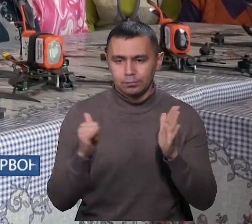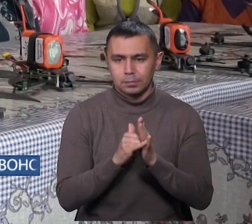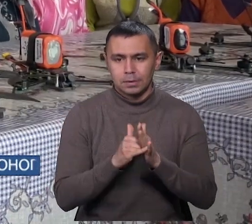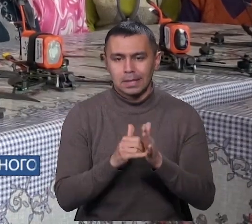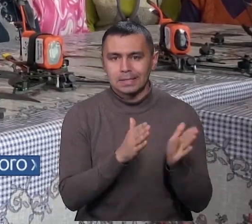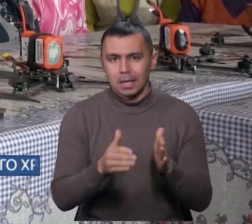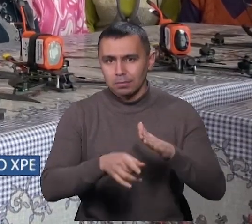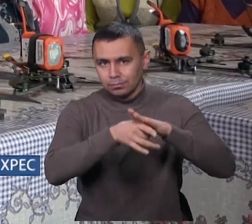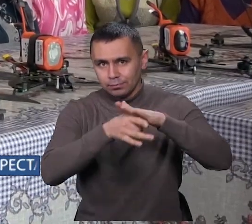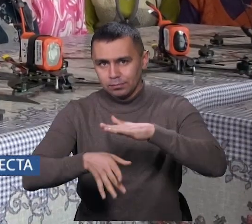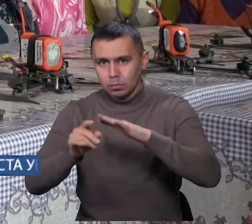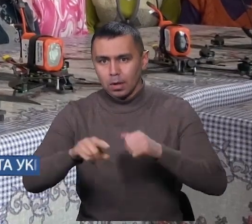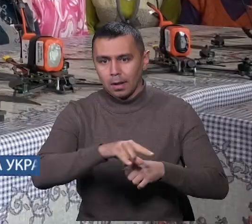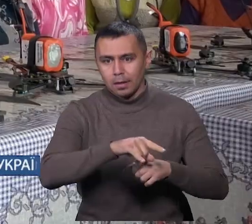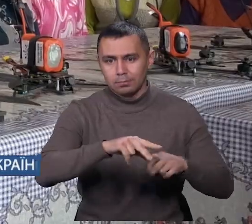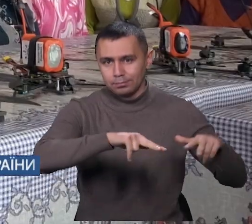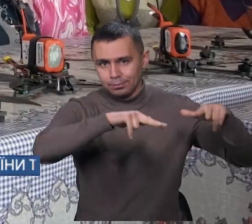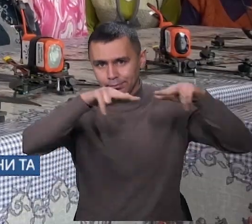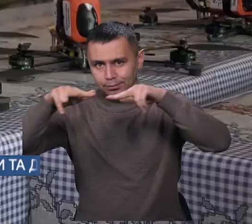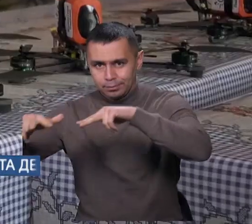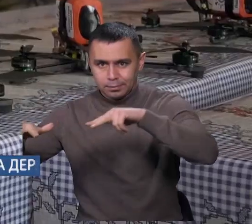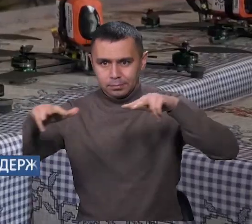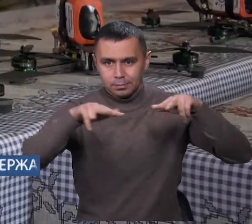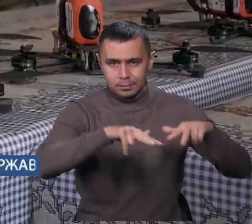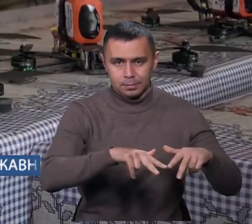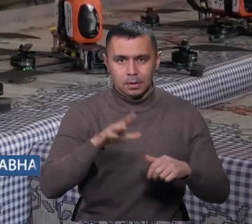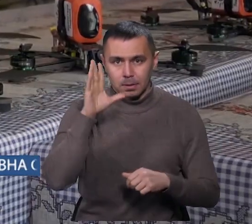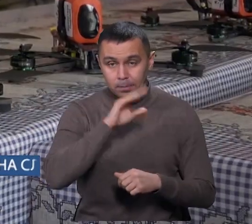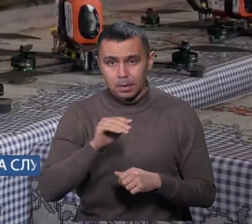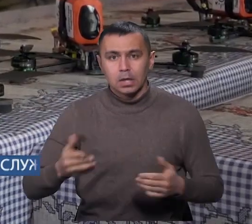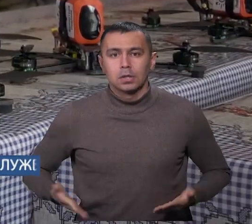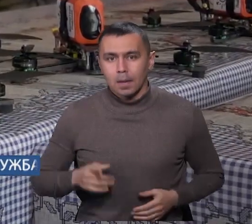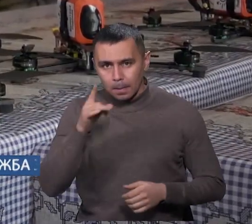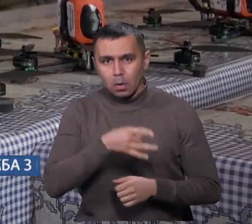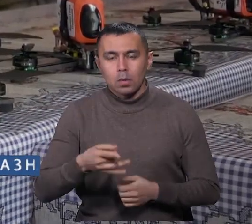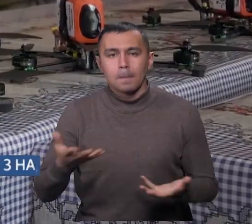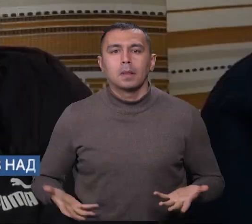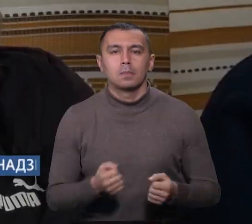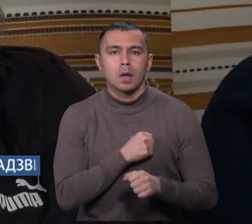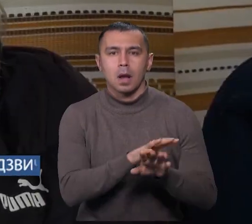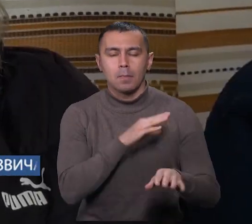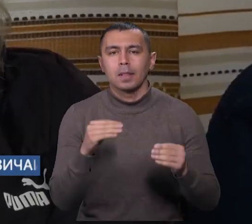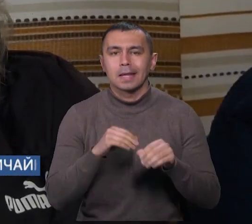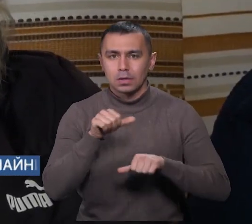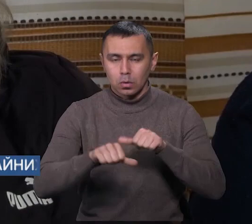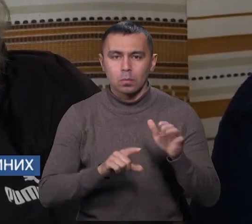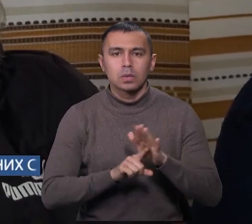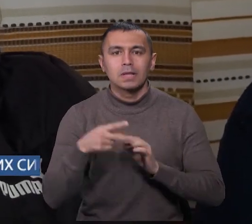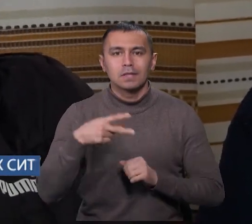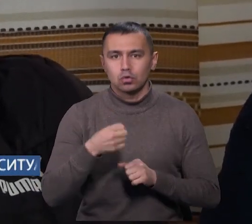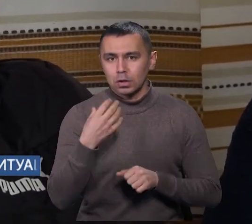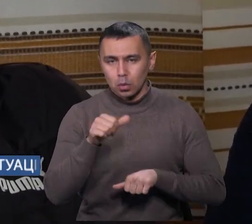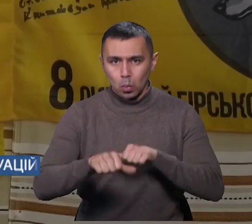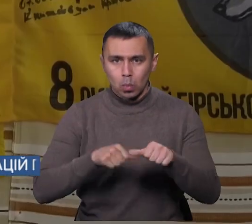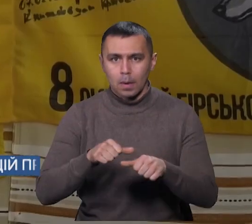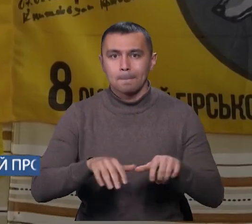скиду, то він може літати туди-назад, якщо велика батарея». Жителі мікрорайону підтримують армію вже 10 років. З